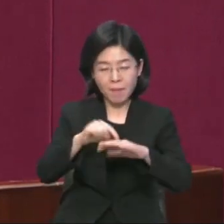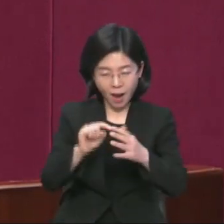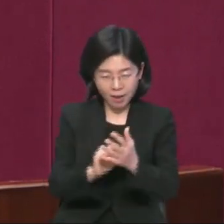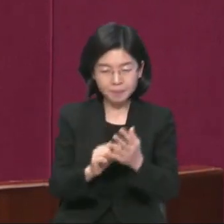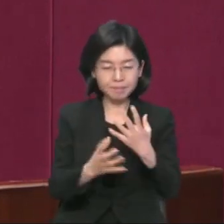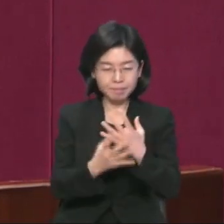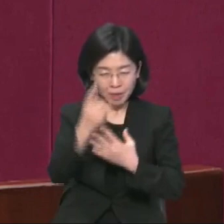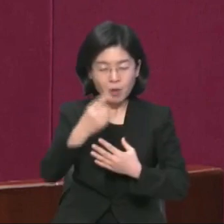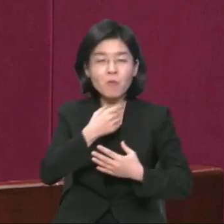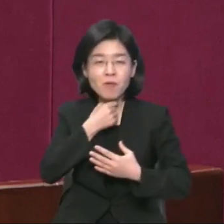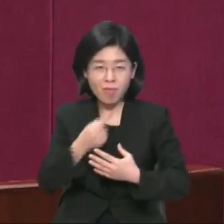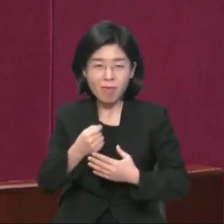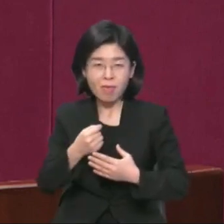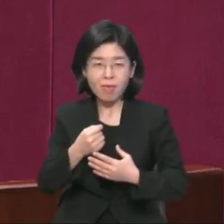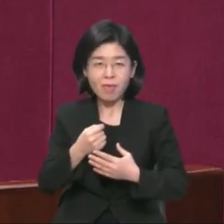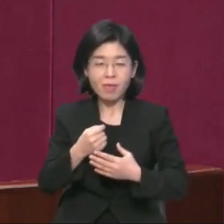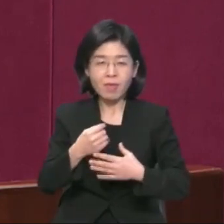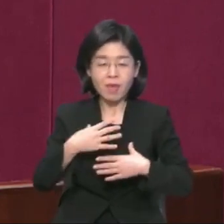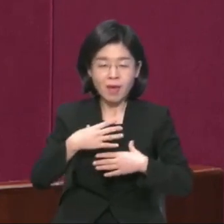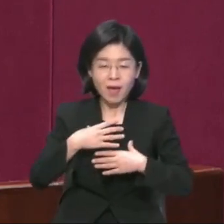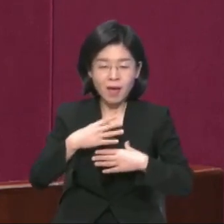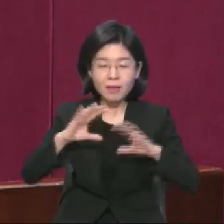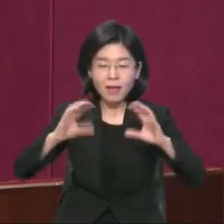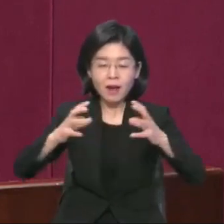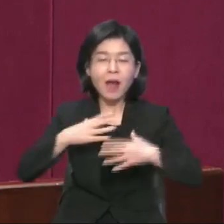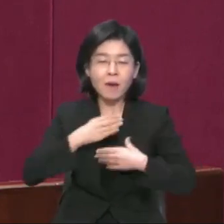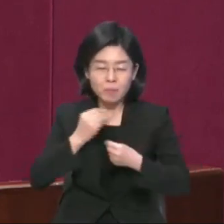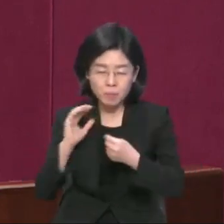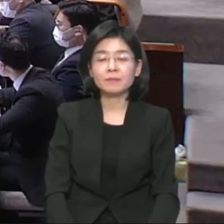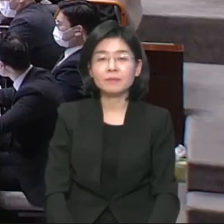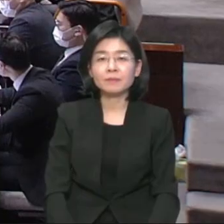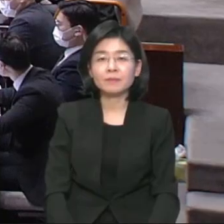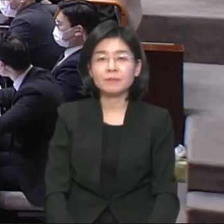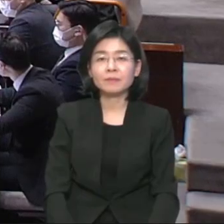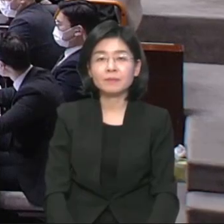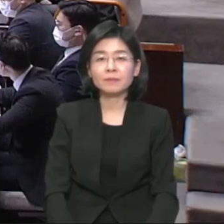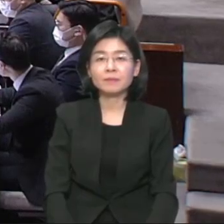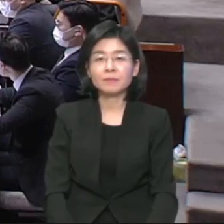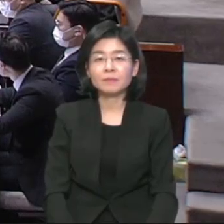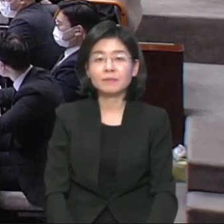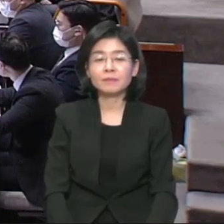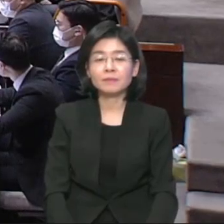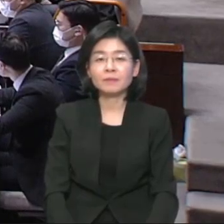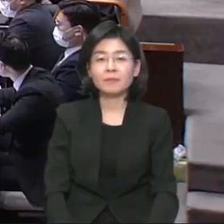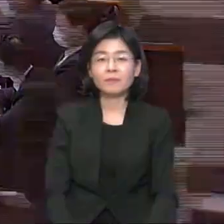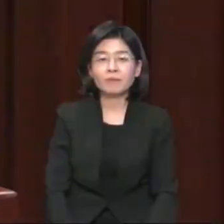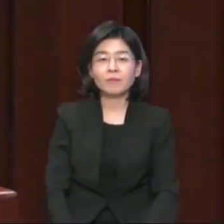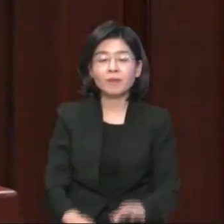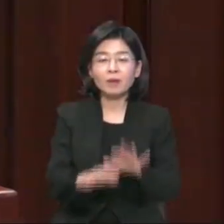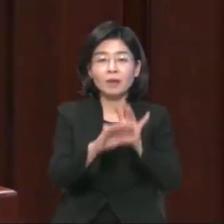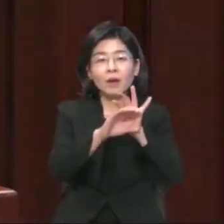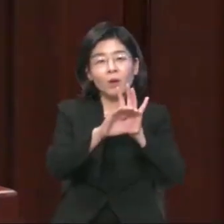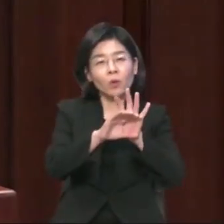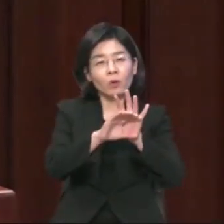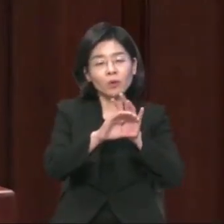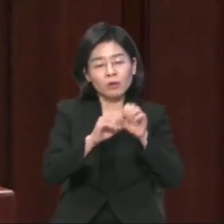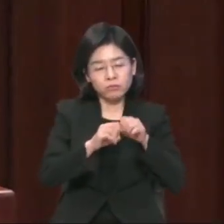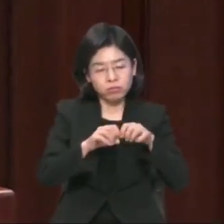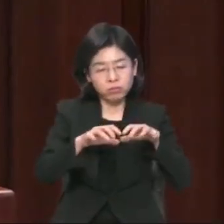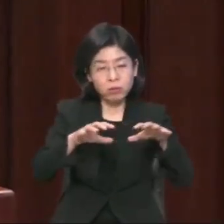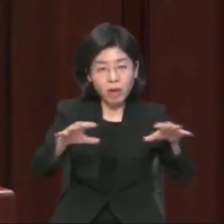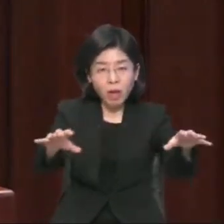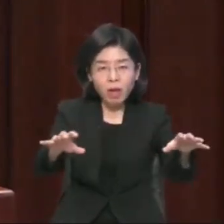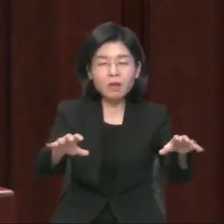드리도록 하겠습니다. 총리님 앞으로 나와 주십시오. 코로나로 인해 전 국민들이 대단히